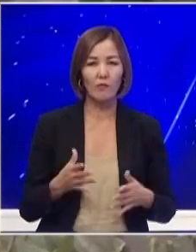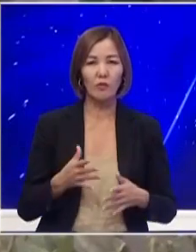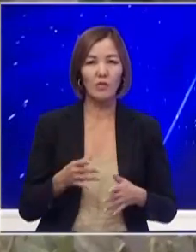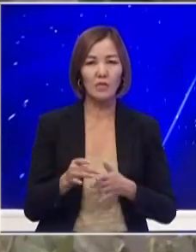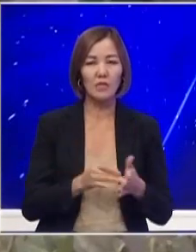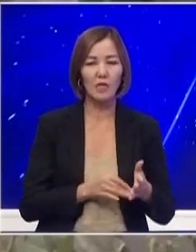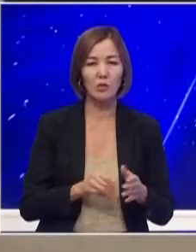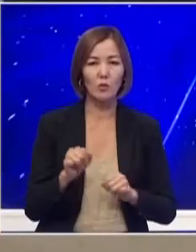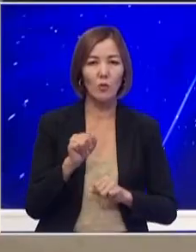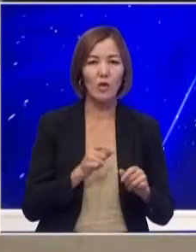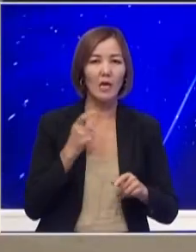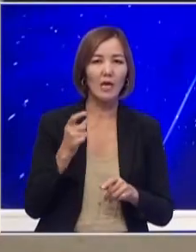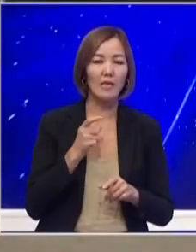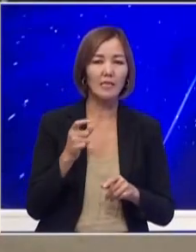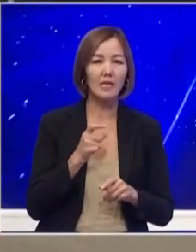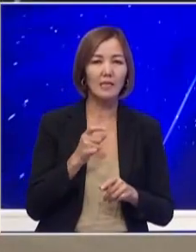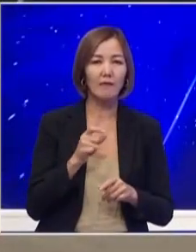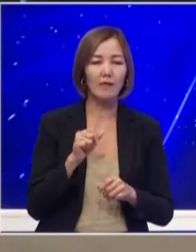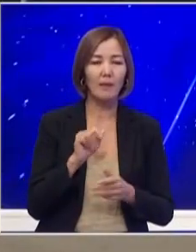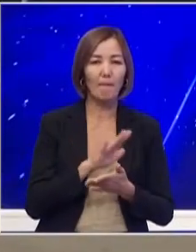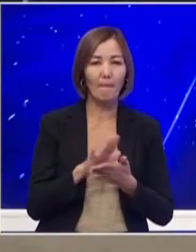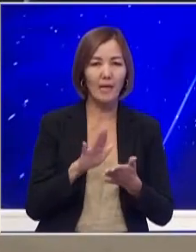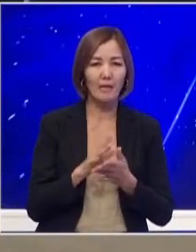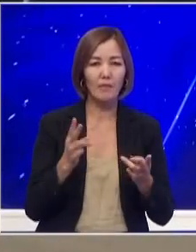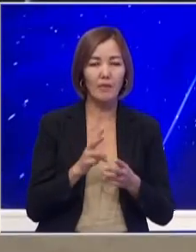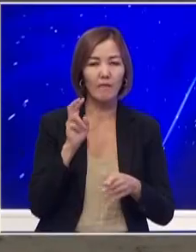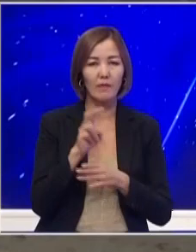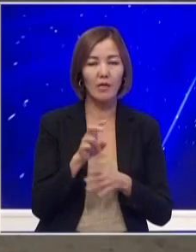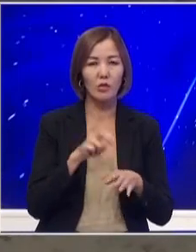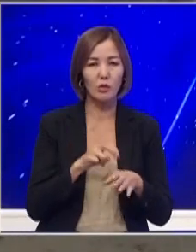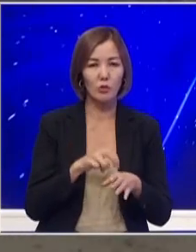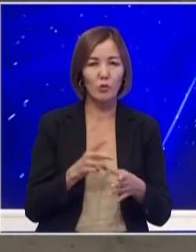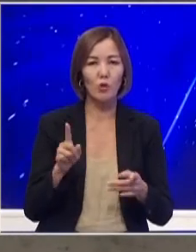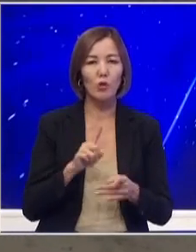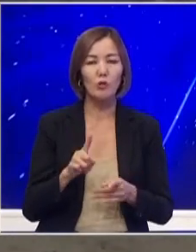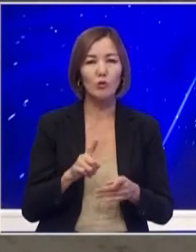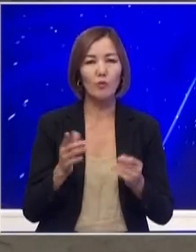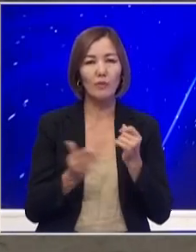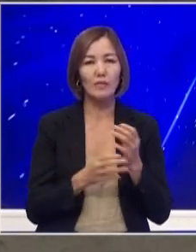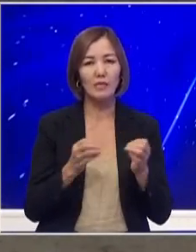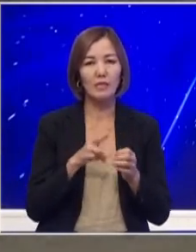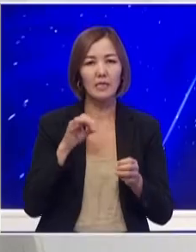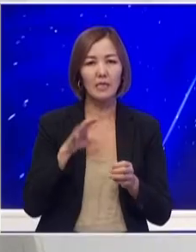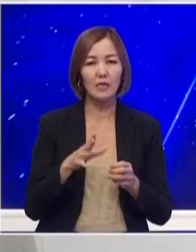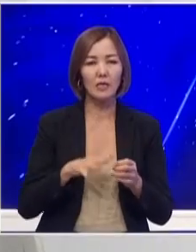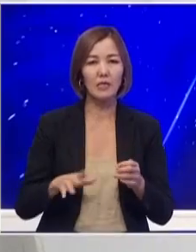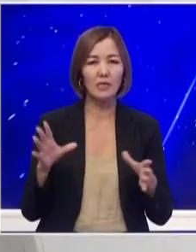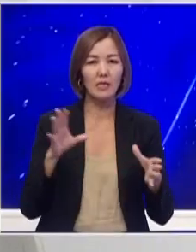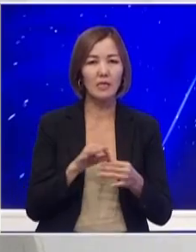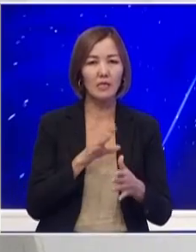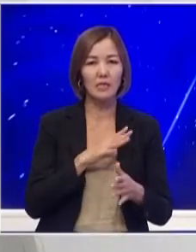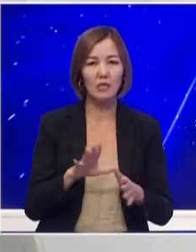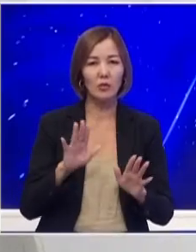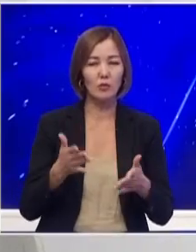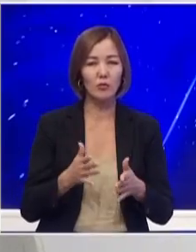рану хозяйственным мылом и обязательно обратиться за помощью врачу. Стоит отметить, что за последние 10 лет в регионе не